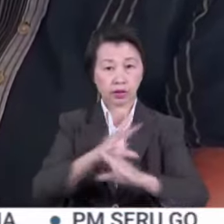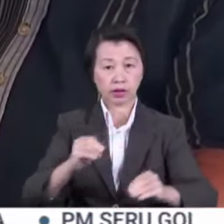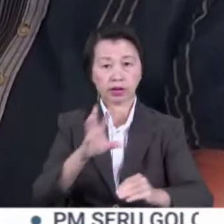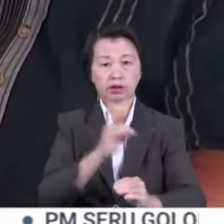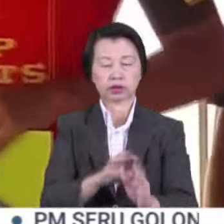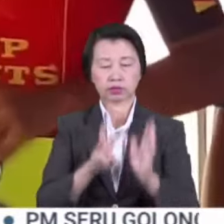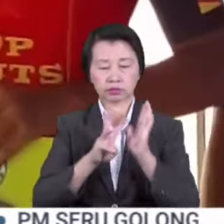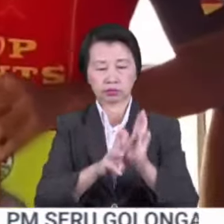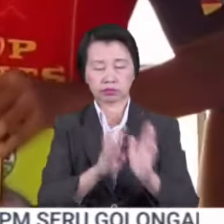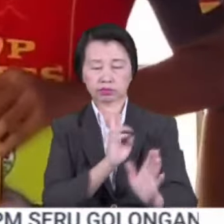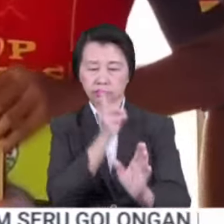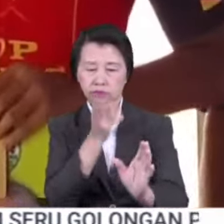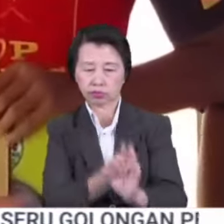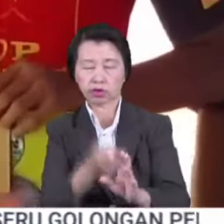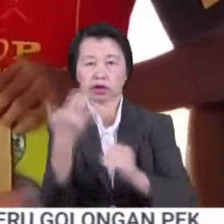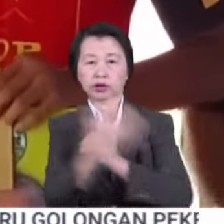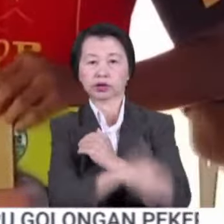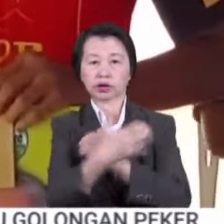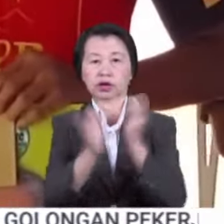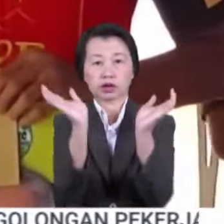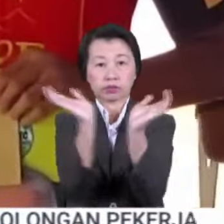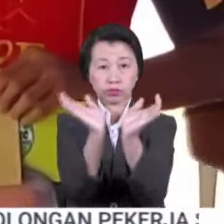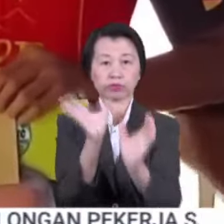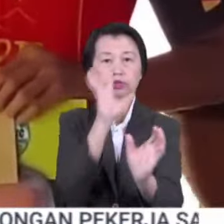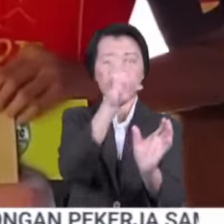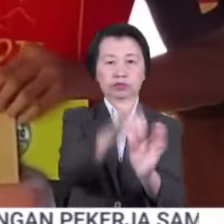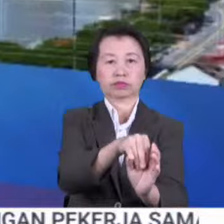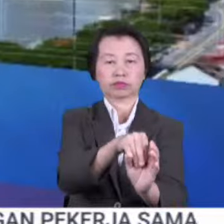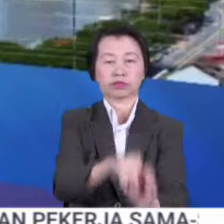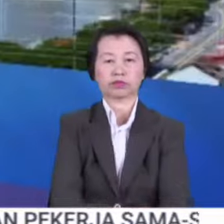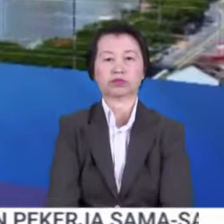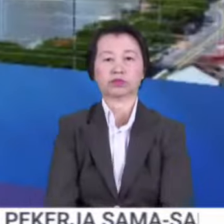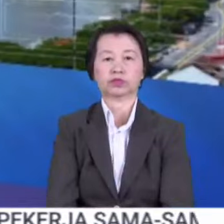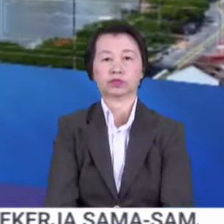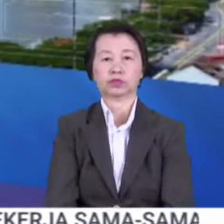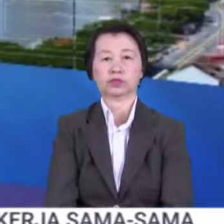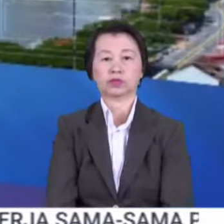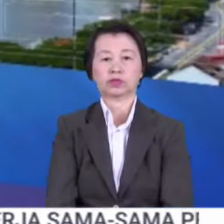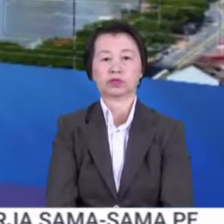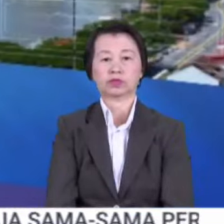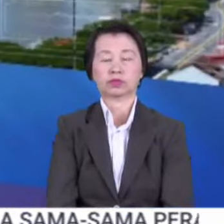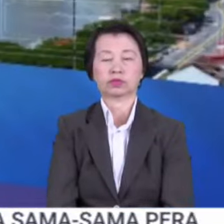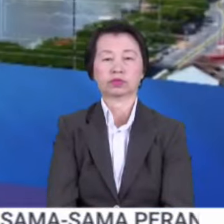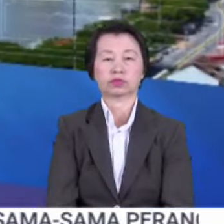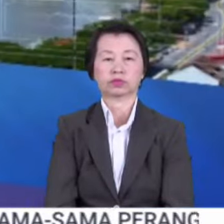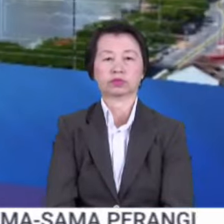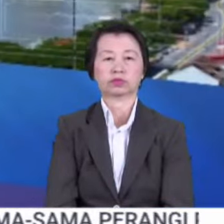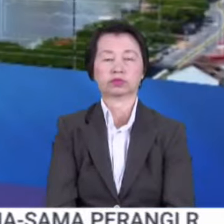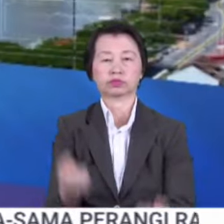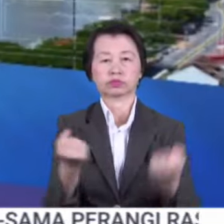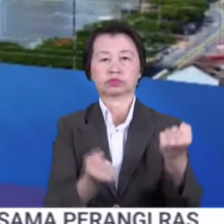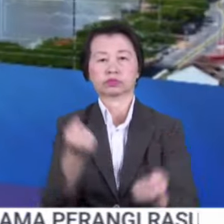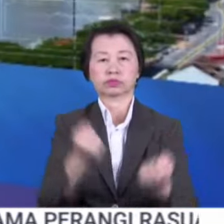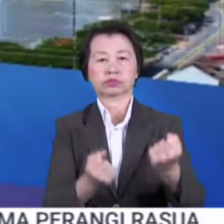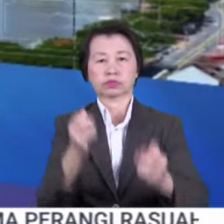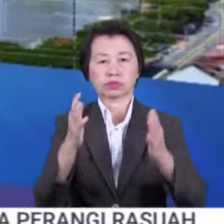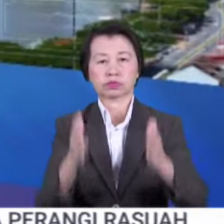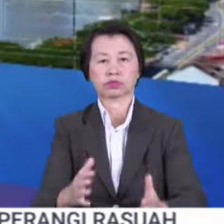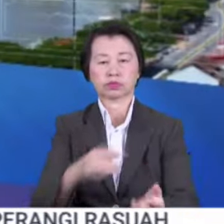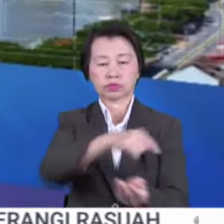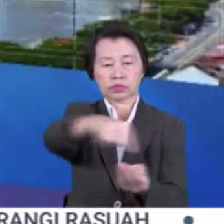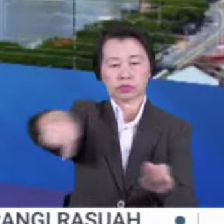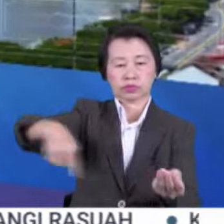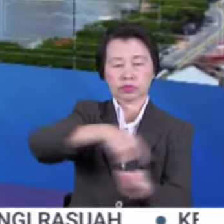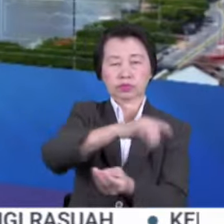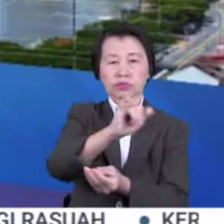turunan negara Brunei Darussalam pengguna jalan raya di kawasan bulatan